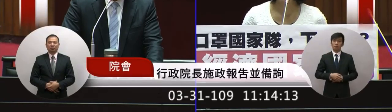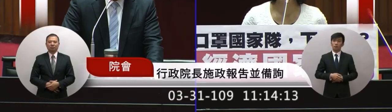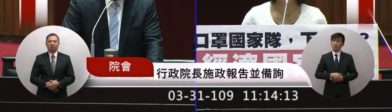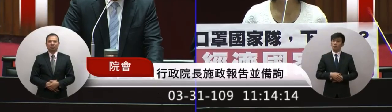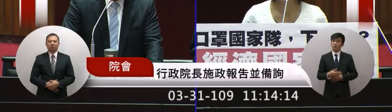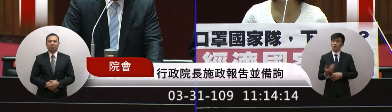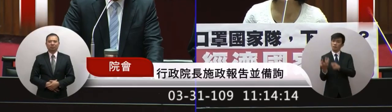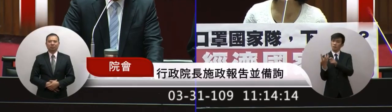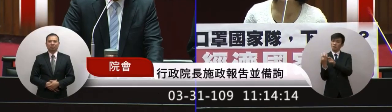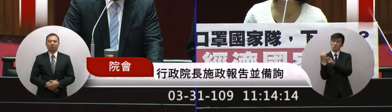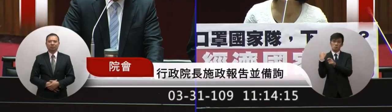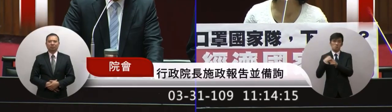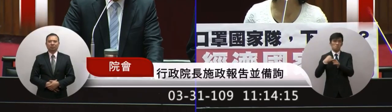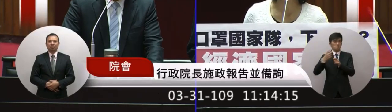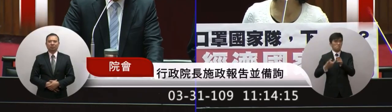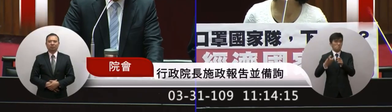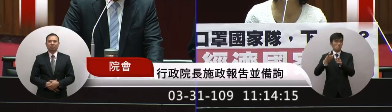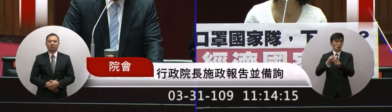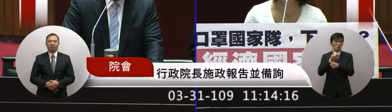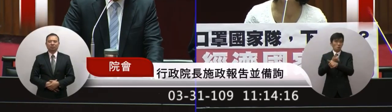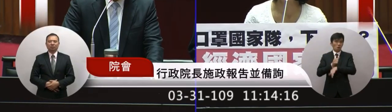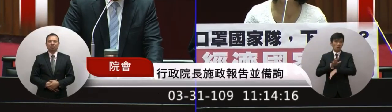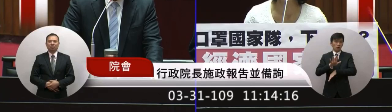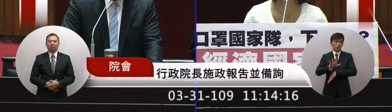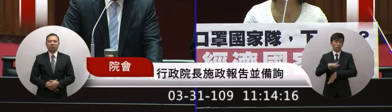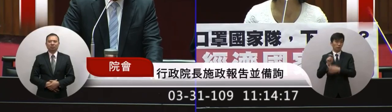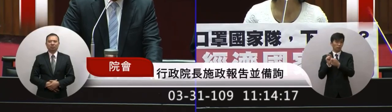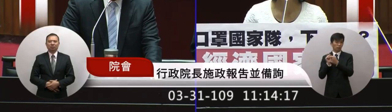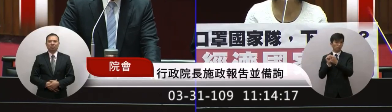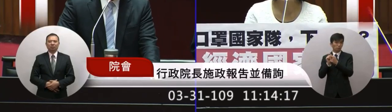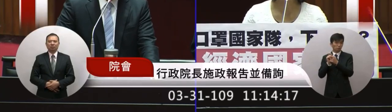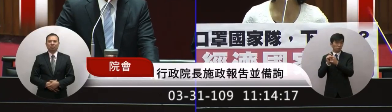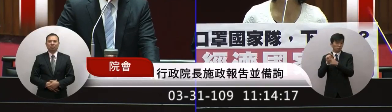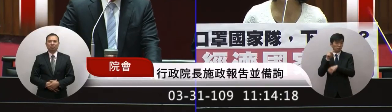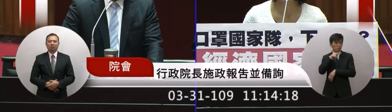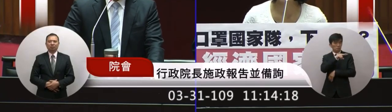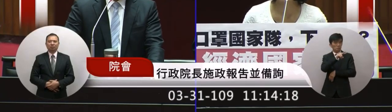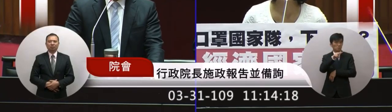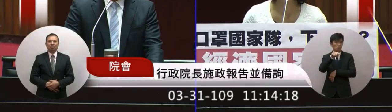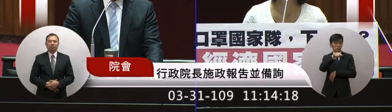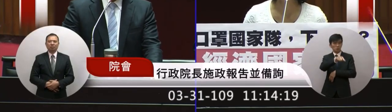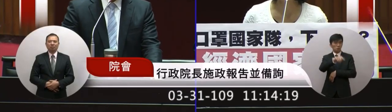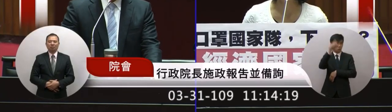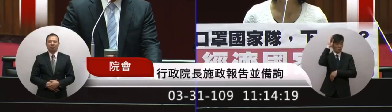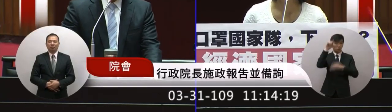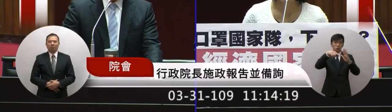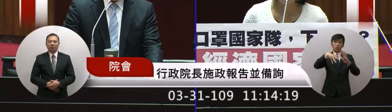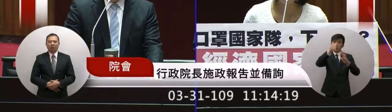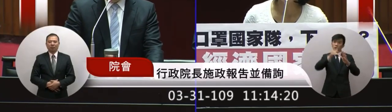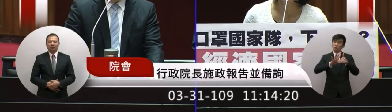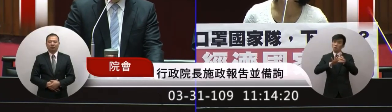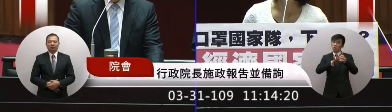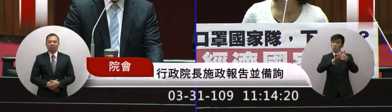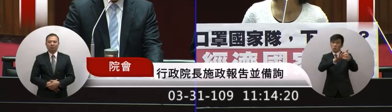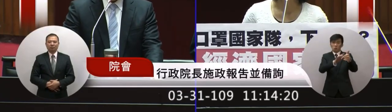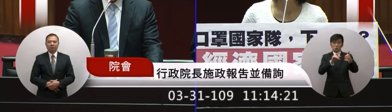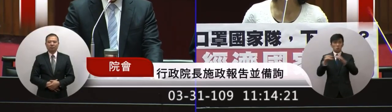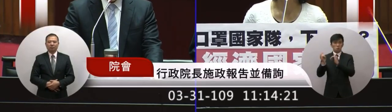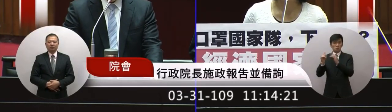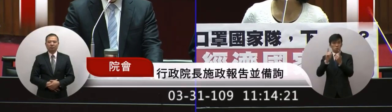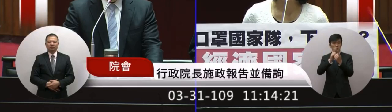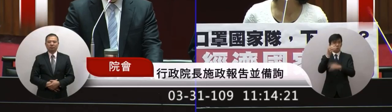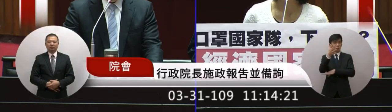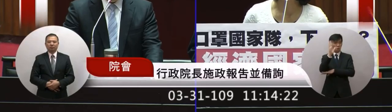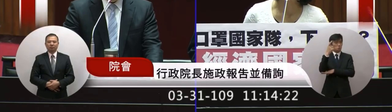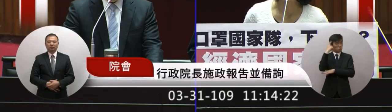累积了我将近20年的这个经验，我们看到这一阵子哦，确实在您的领导之下，我们政府的满意度是